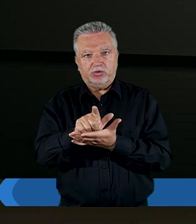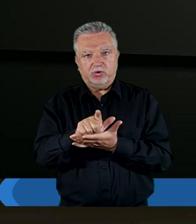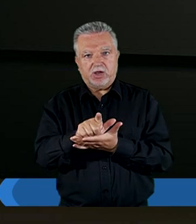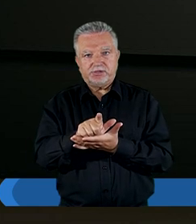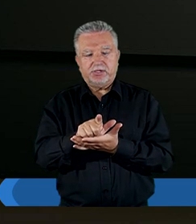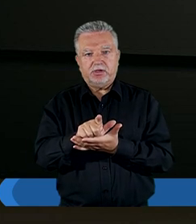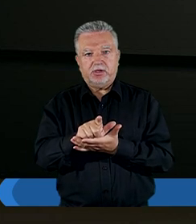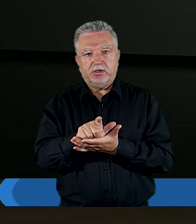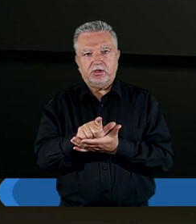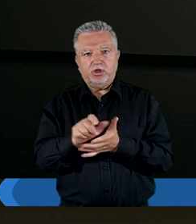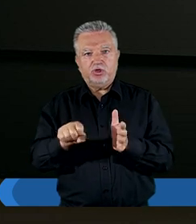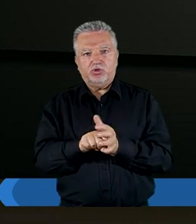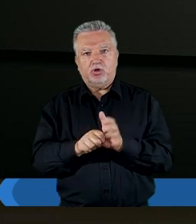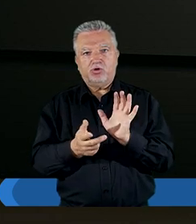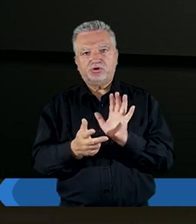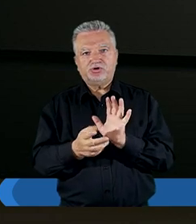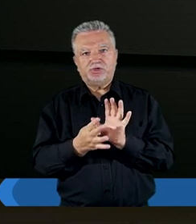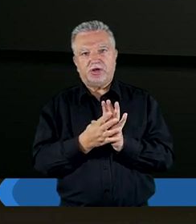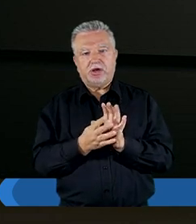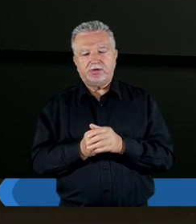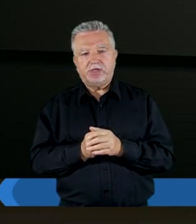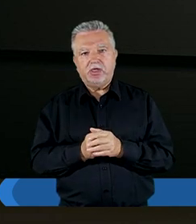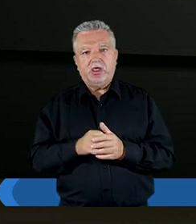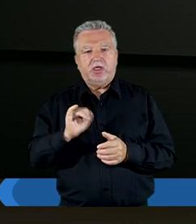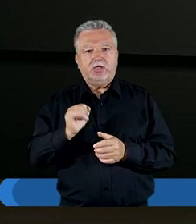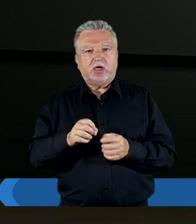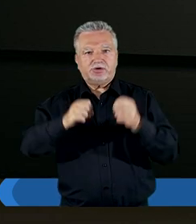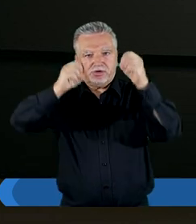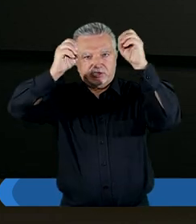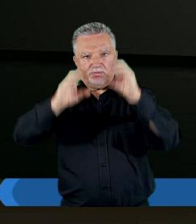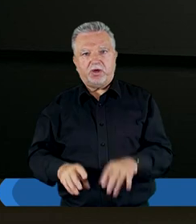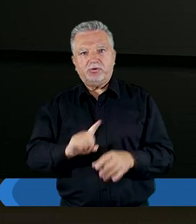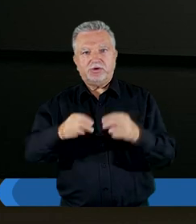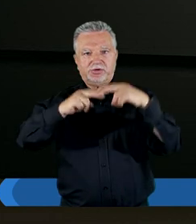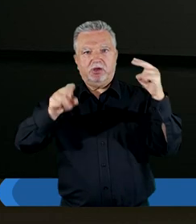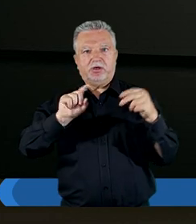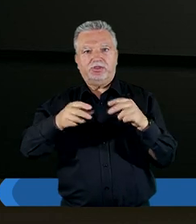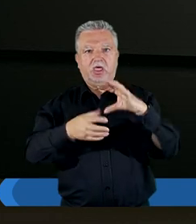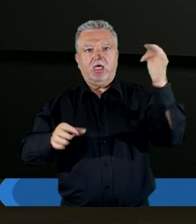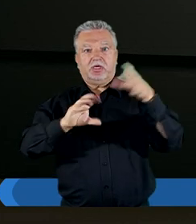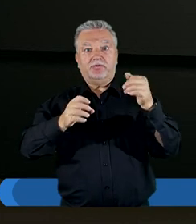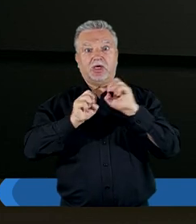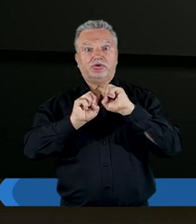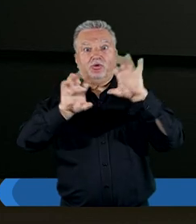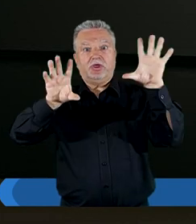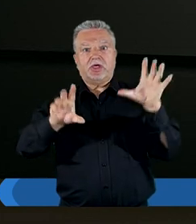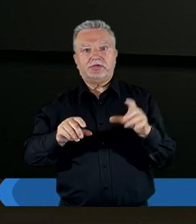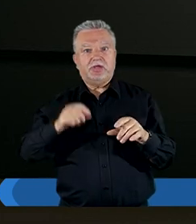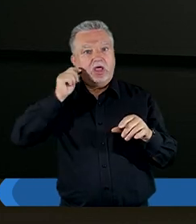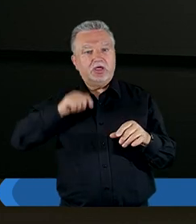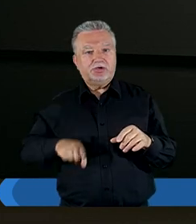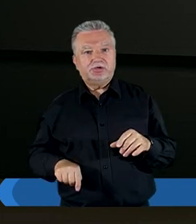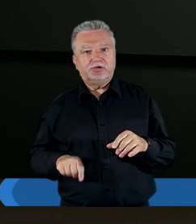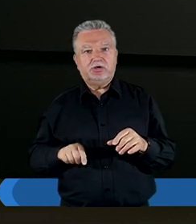12 po 14. O jakże spadłeś z nieba, ty gwiazdo jasna, synu jutrzenki.